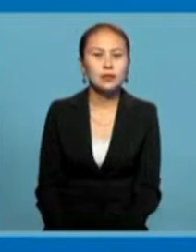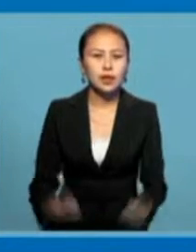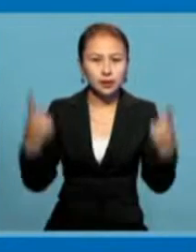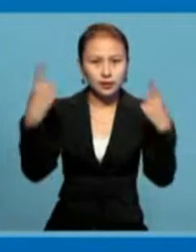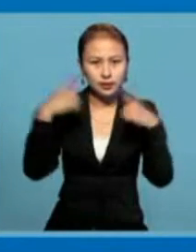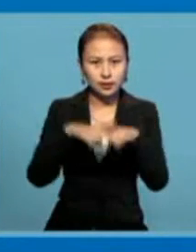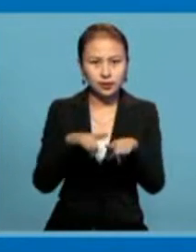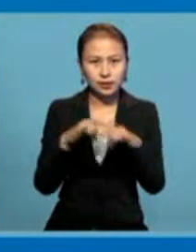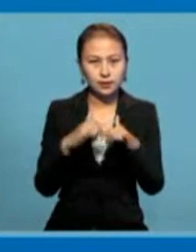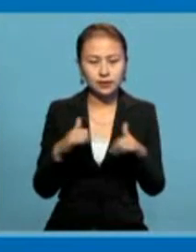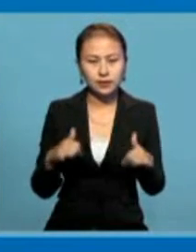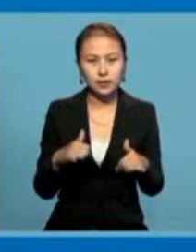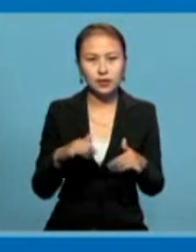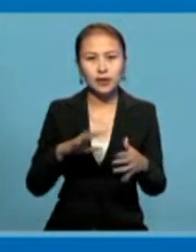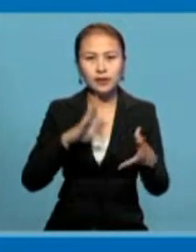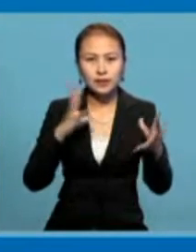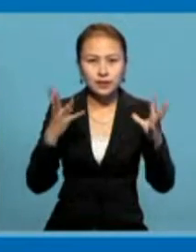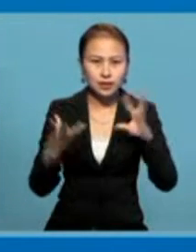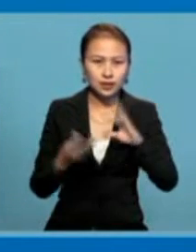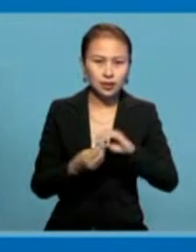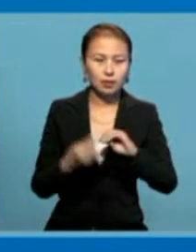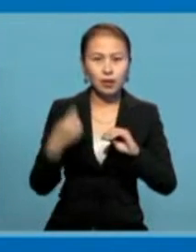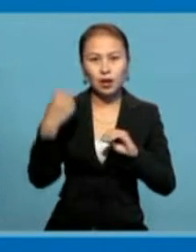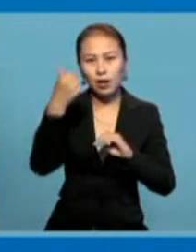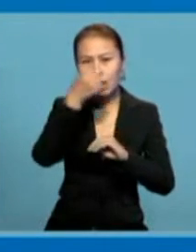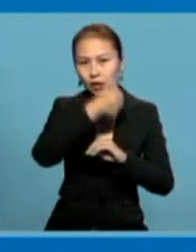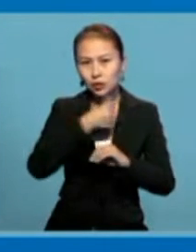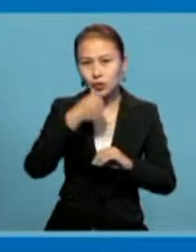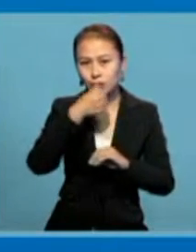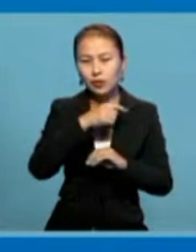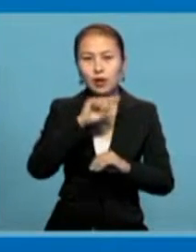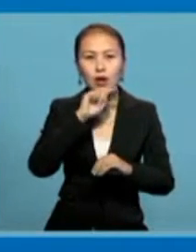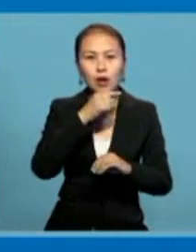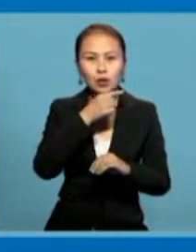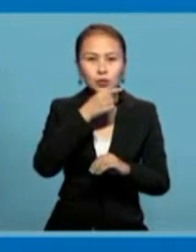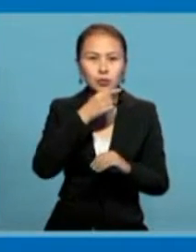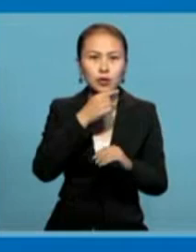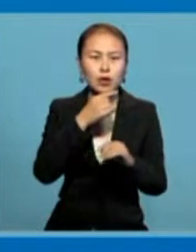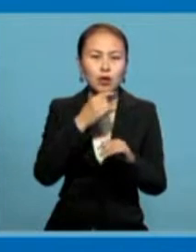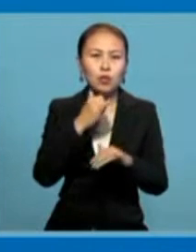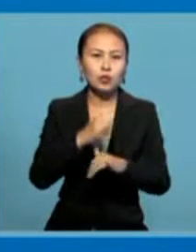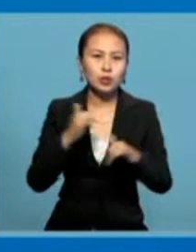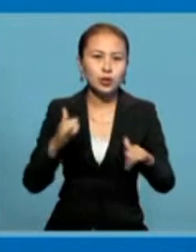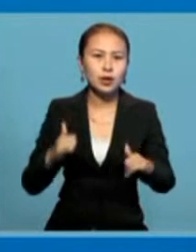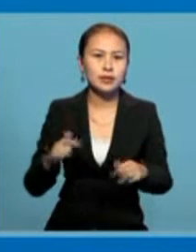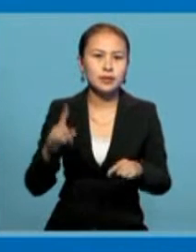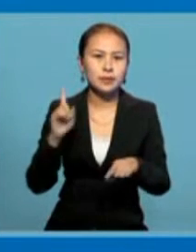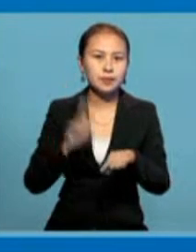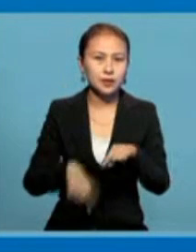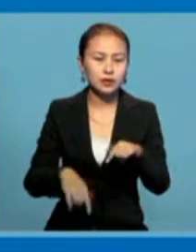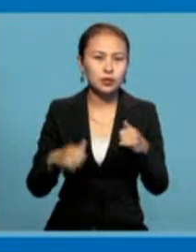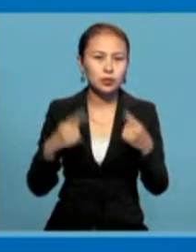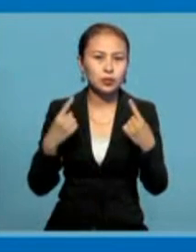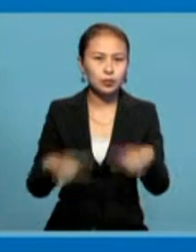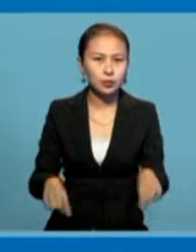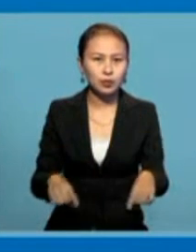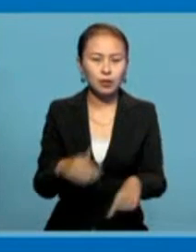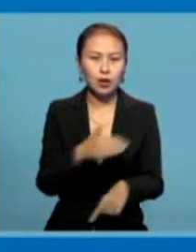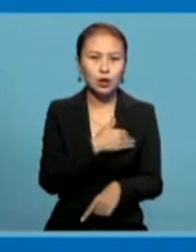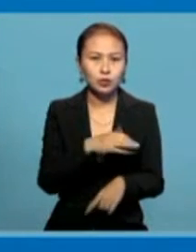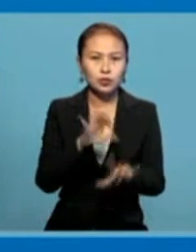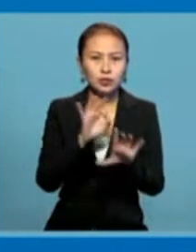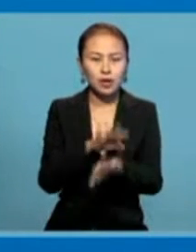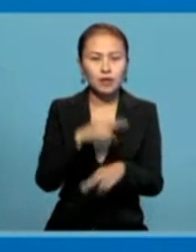Технологическое развитие в целом мировой экономики ускоряется совершенно другим способом. Вот я бы хотел на это